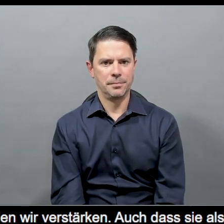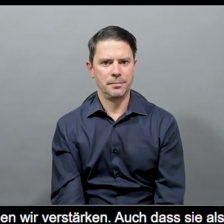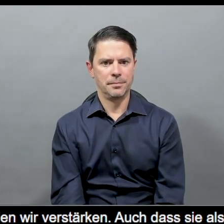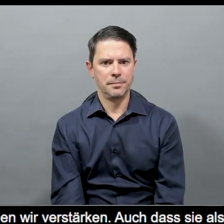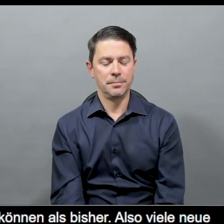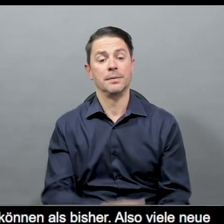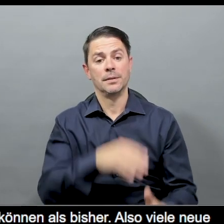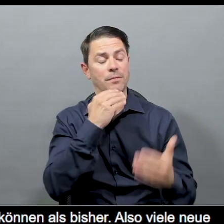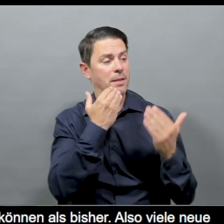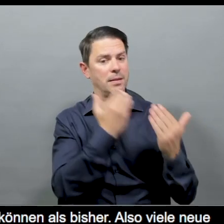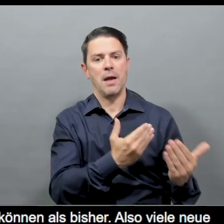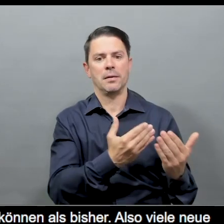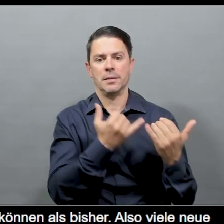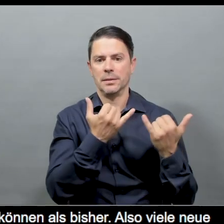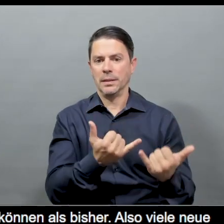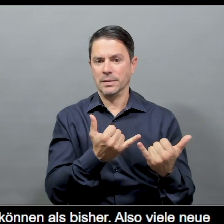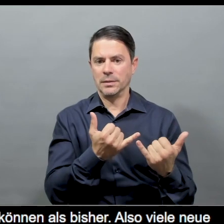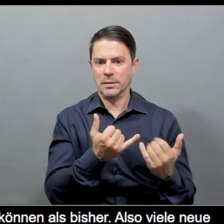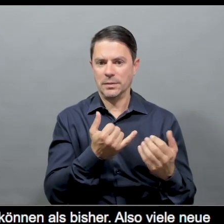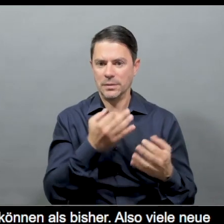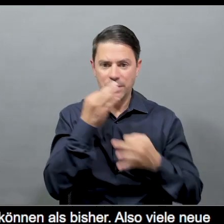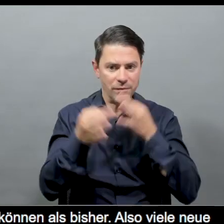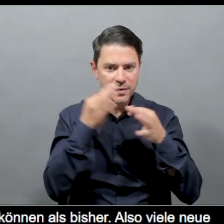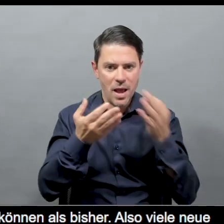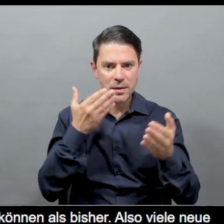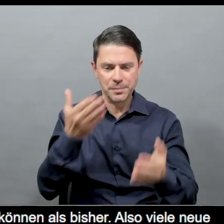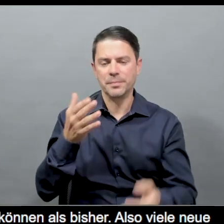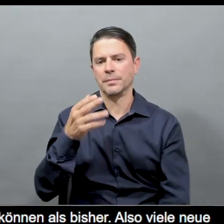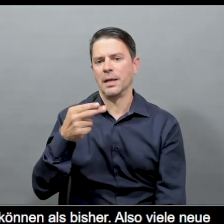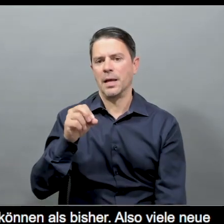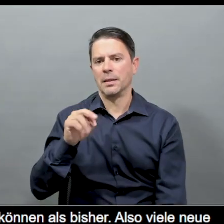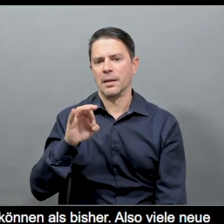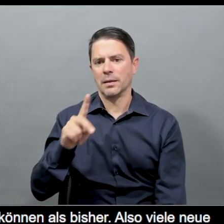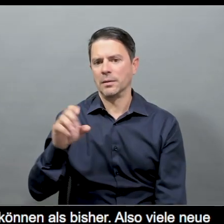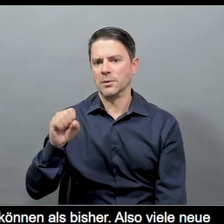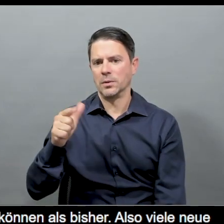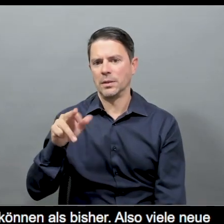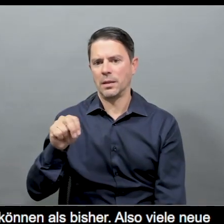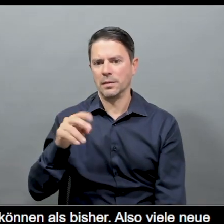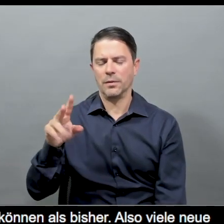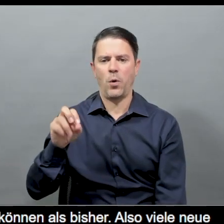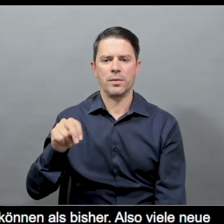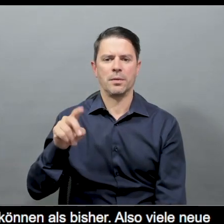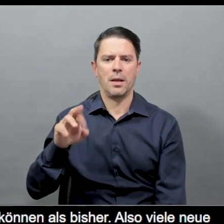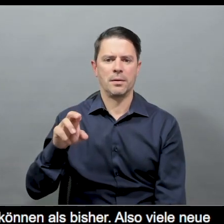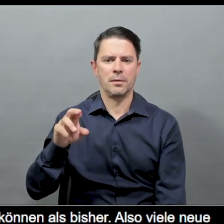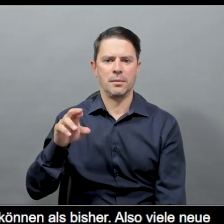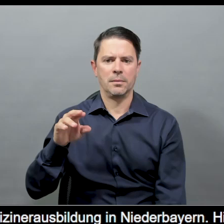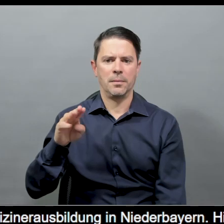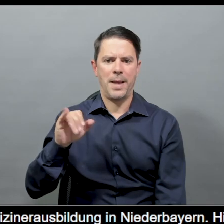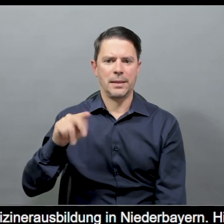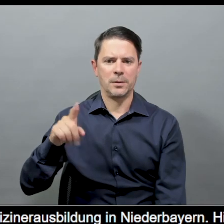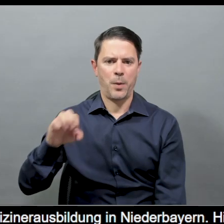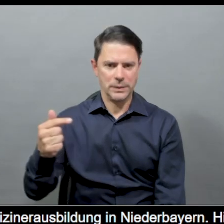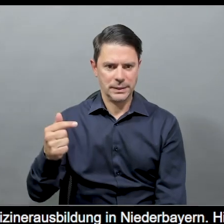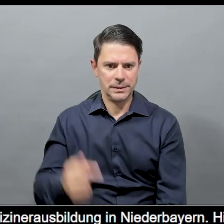Bitte Henrich Stern von der Mainpost. Ich hätte noch mal eine Frage zu den Corona-Regeln, die Bundesvorgabe sieht ja auch